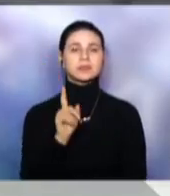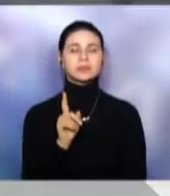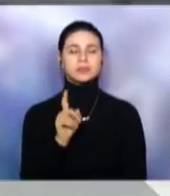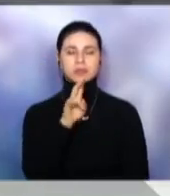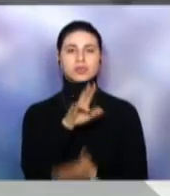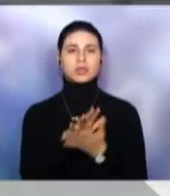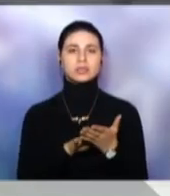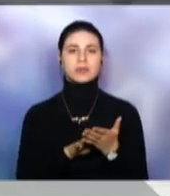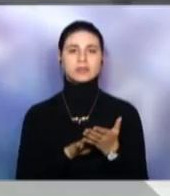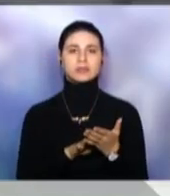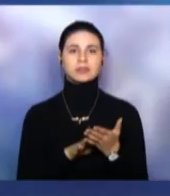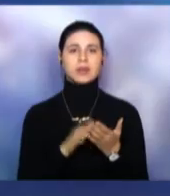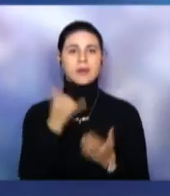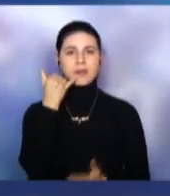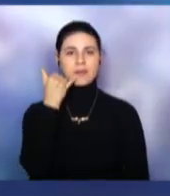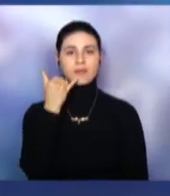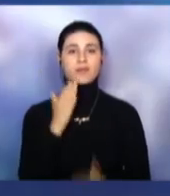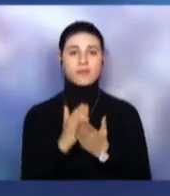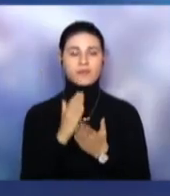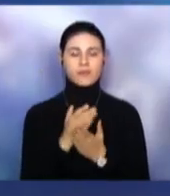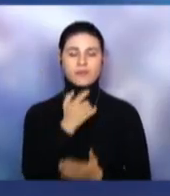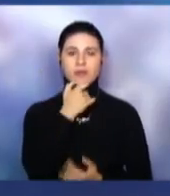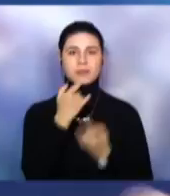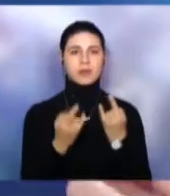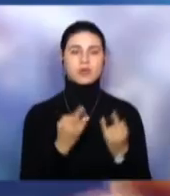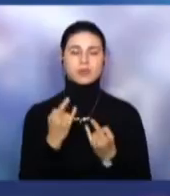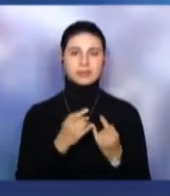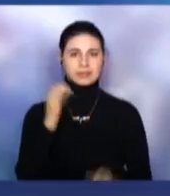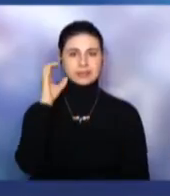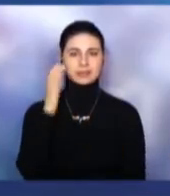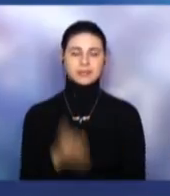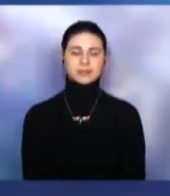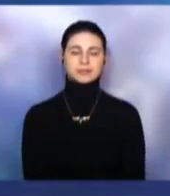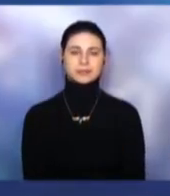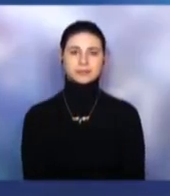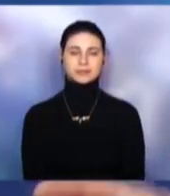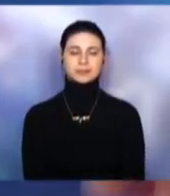სანამ მე მიპასუხებთ კითხვაზე, მაყურებელი უკვე გვერთვება. დილამშვიდობისა, გისმენთ?